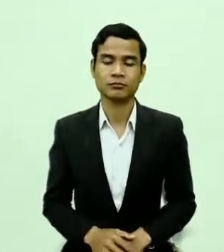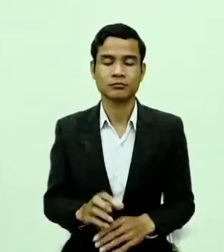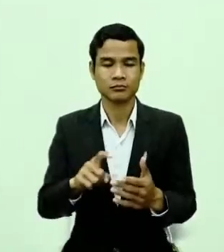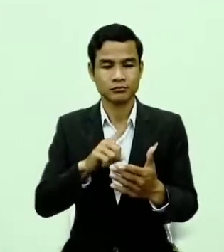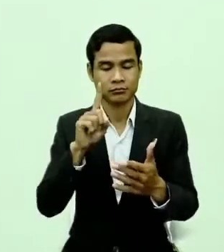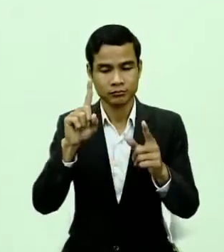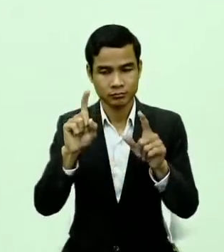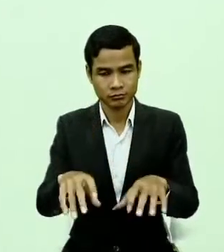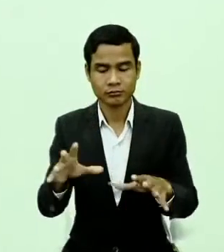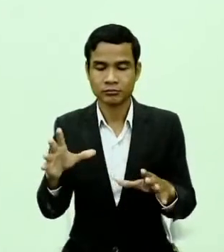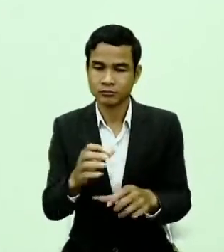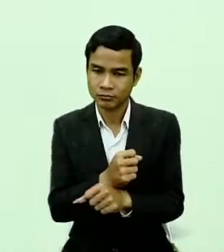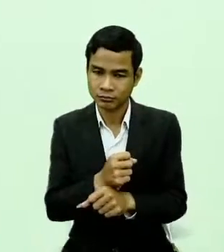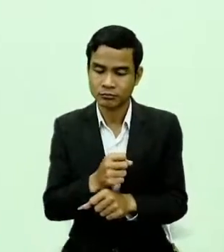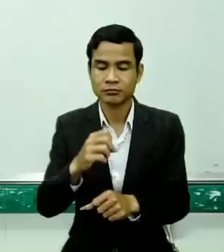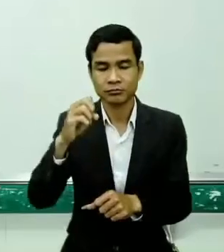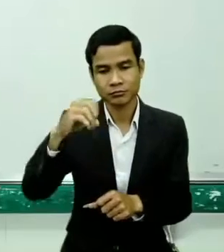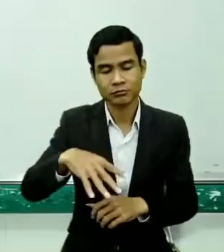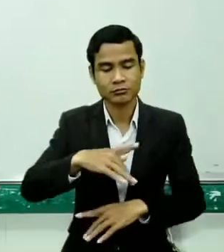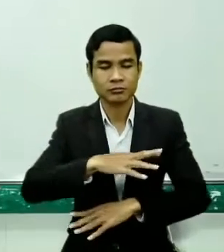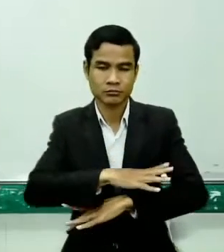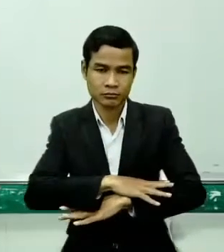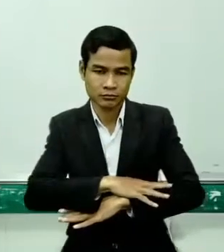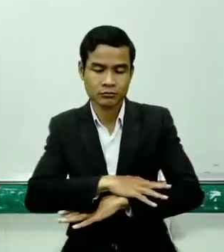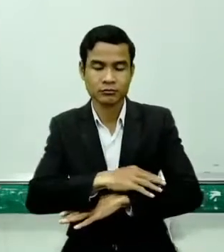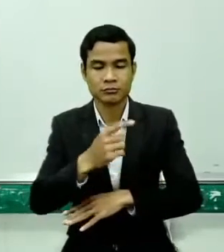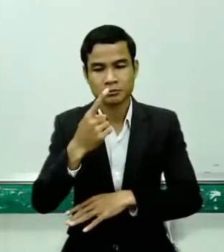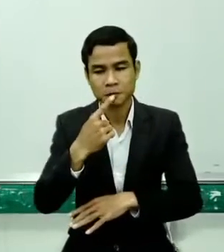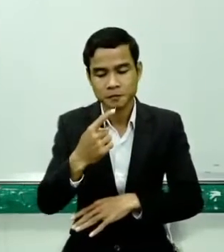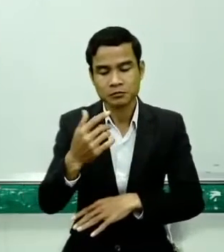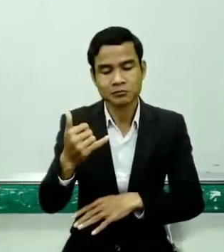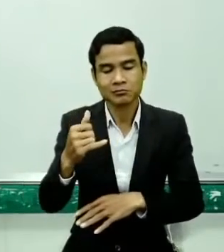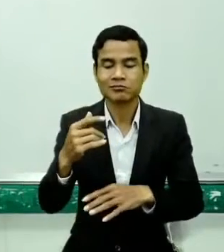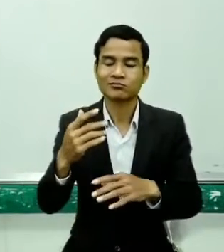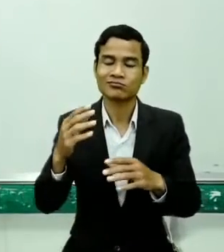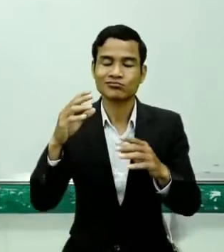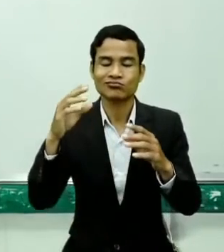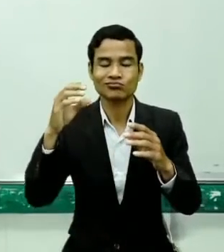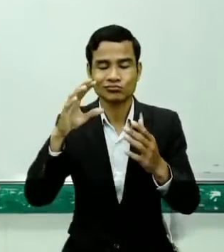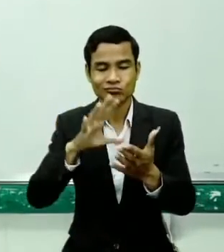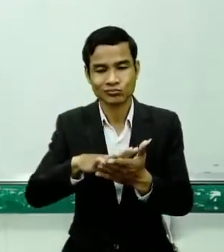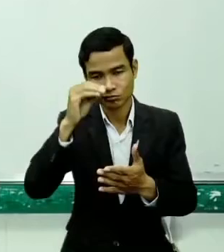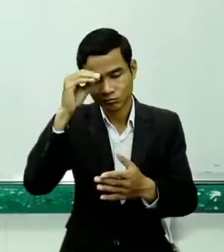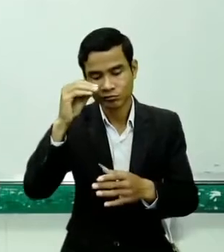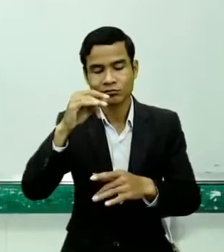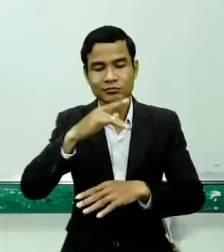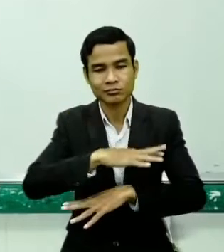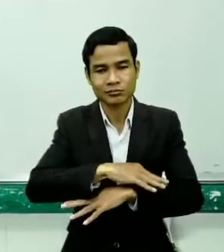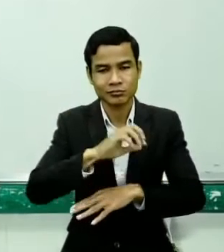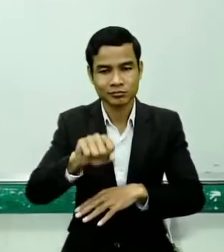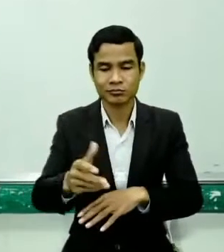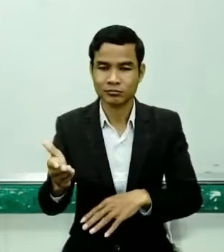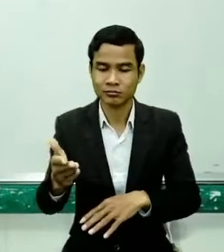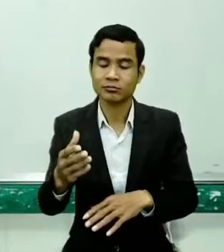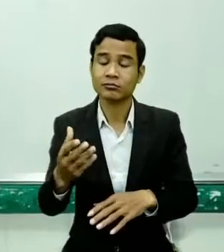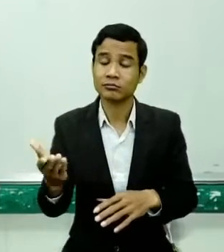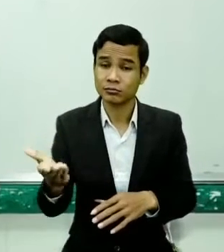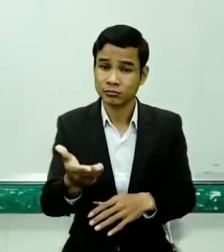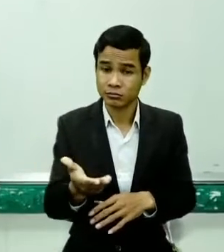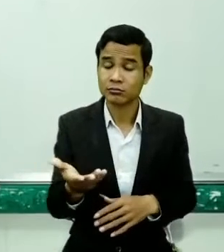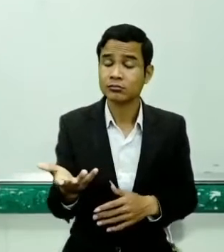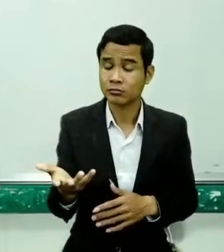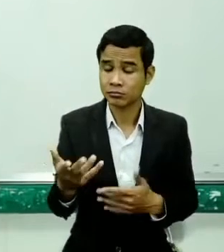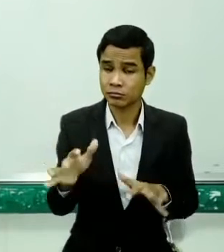lòng chóp ngay chụp sầm rác rưu có chạm đọc bê và có chà ấy tiết con ồ nữ